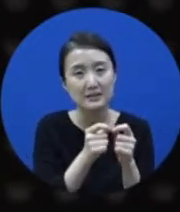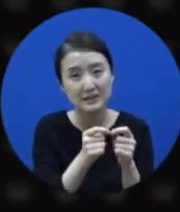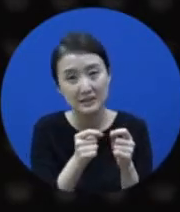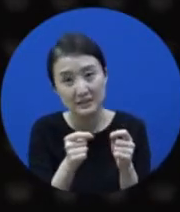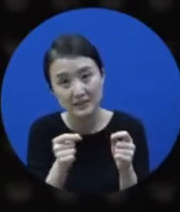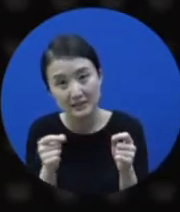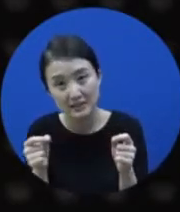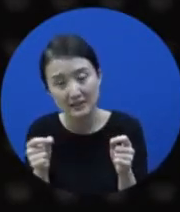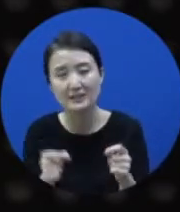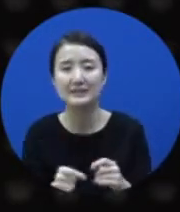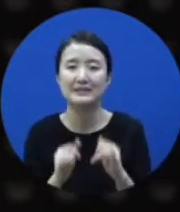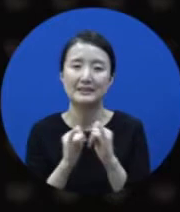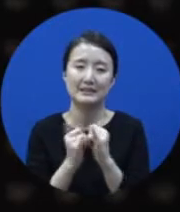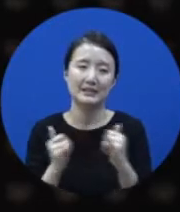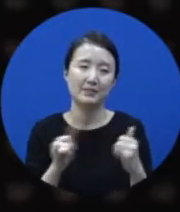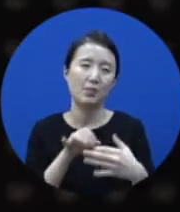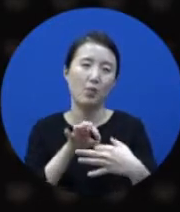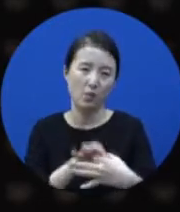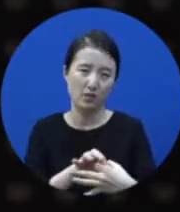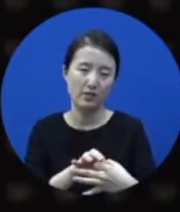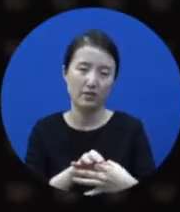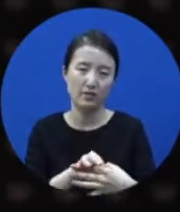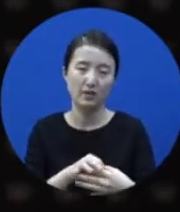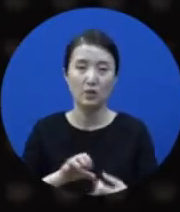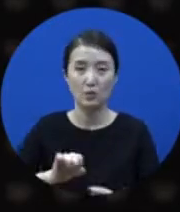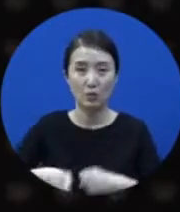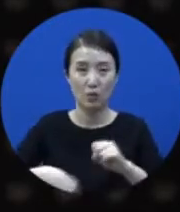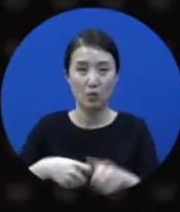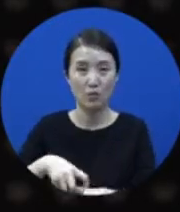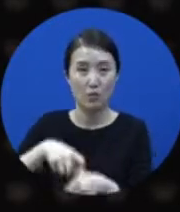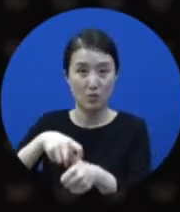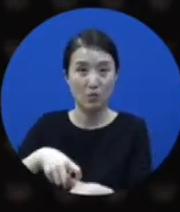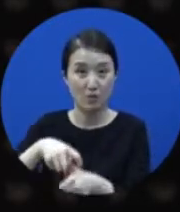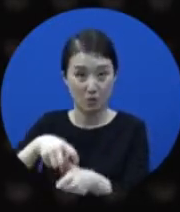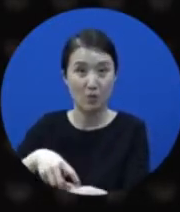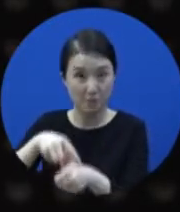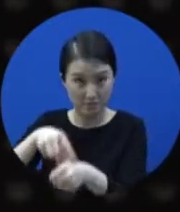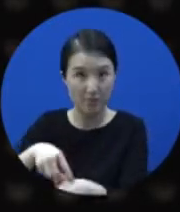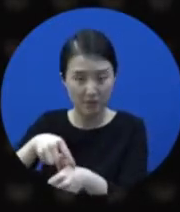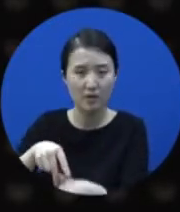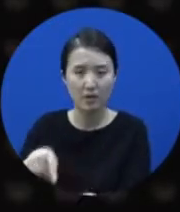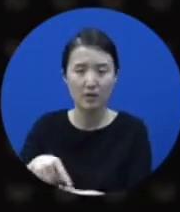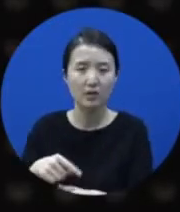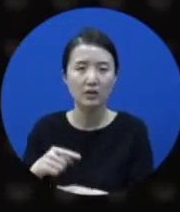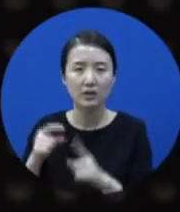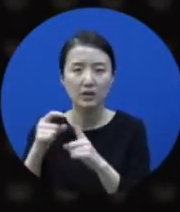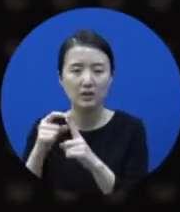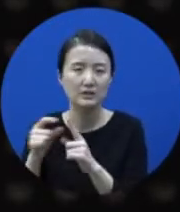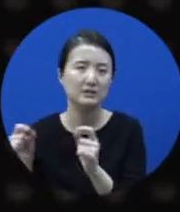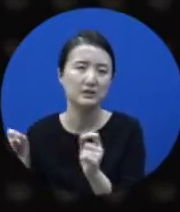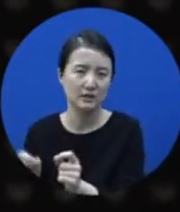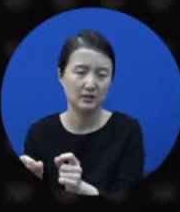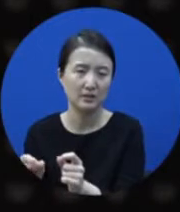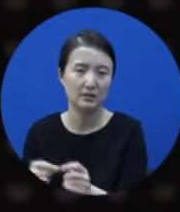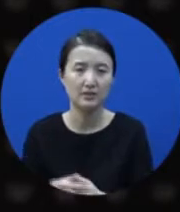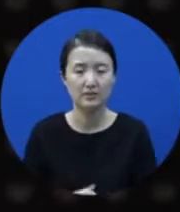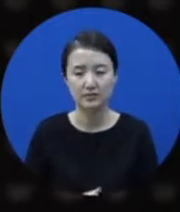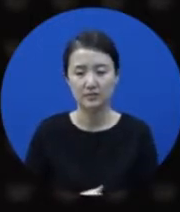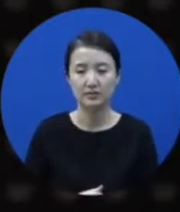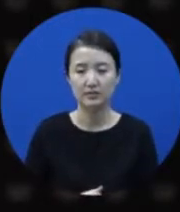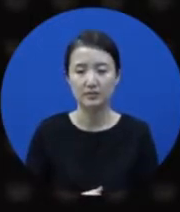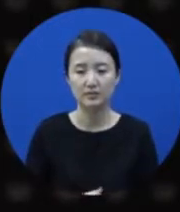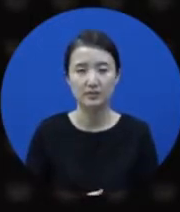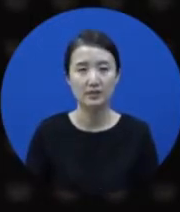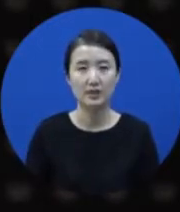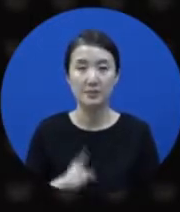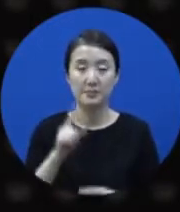말은 길어요. 타고 다니는 말은 짧아요. 여기서 만약에 훌륭한 말은 훌륭한 무기입니다. 이러면